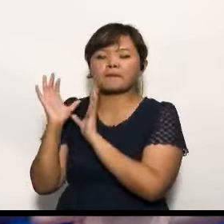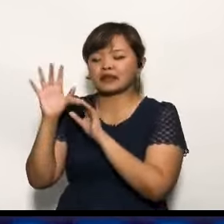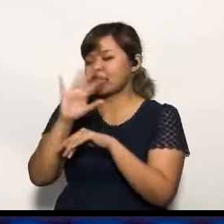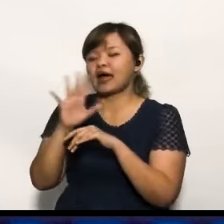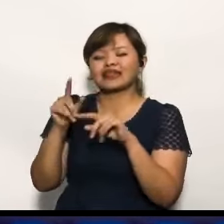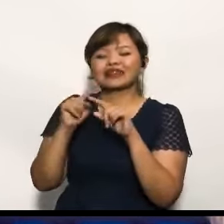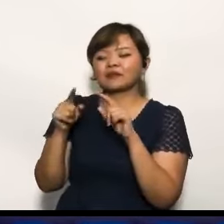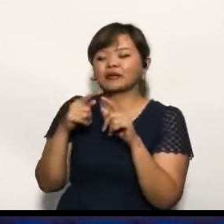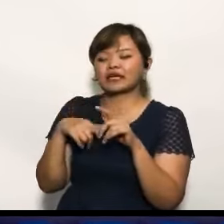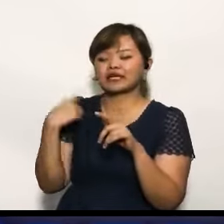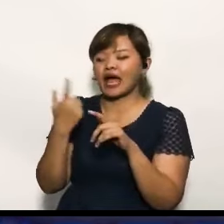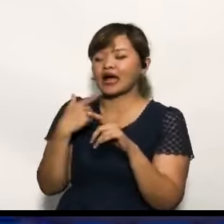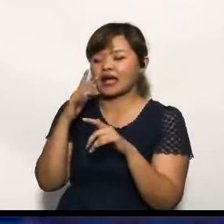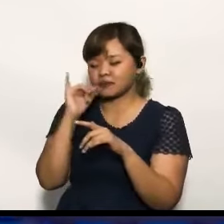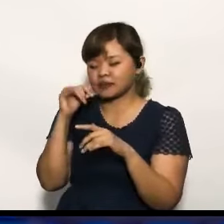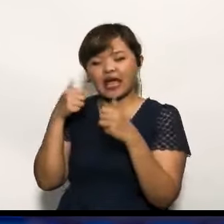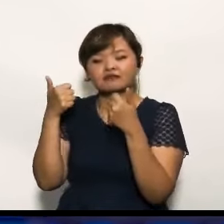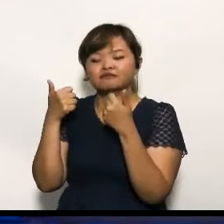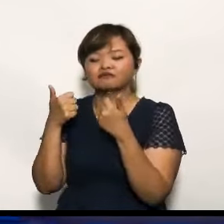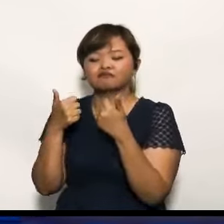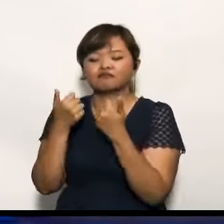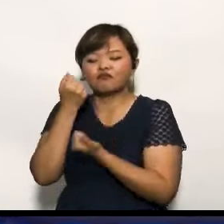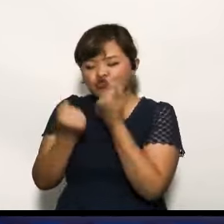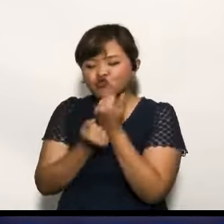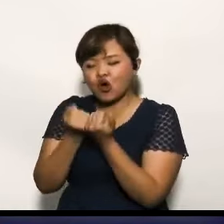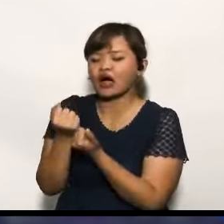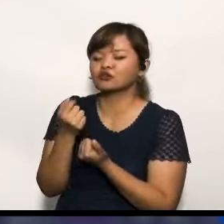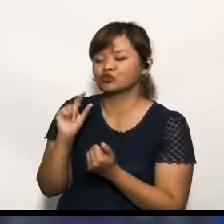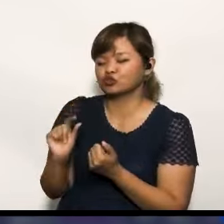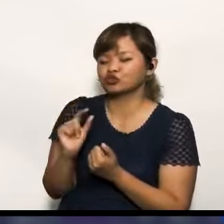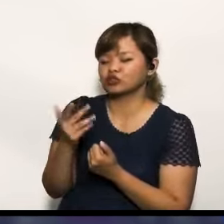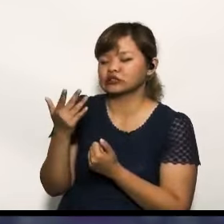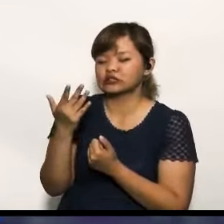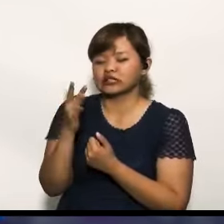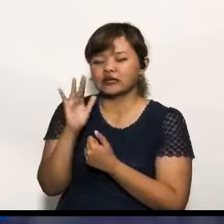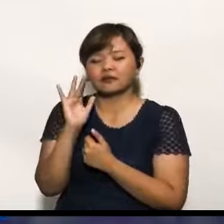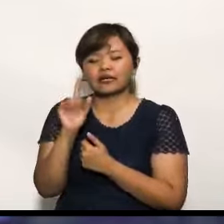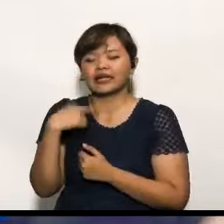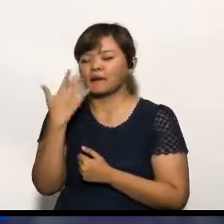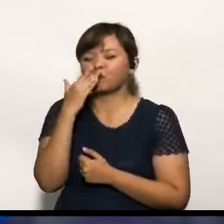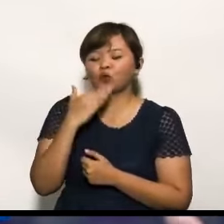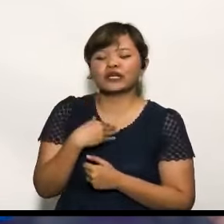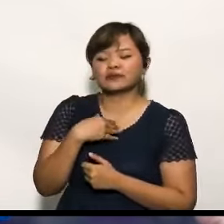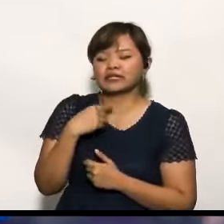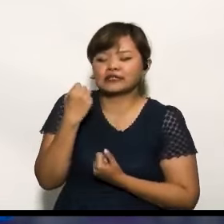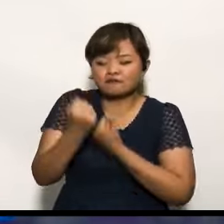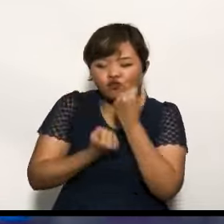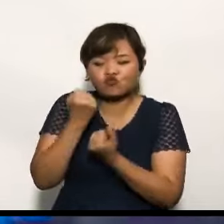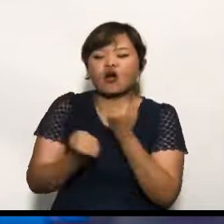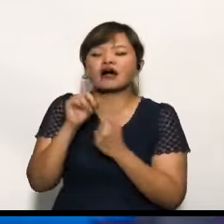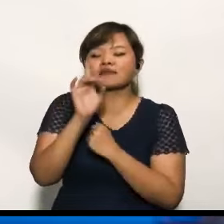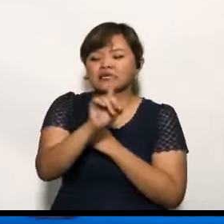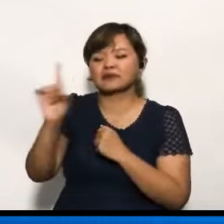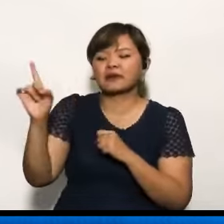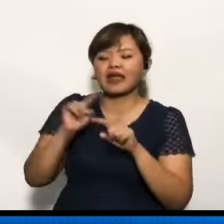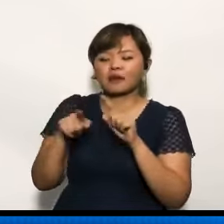Okay? We are not fighting everybody's battle. We are not fighting your battle. Setiap dari kita punya peperangan kita sendiri. Tuhan, God